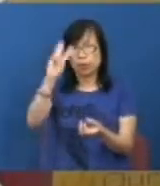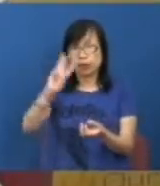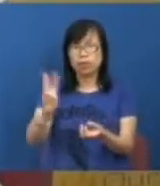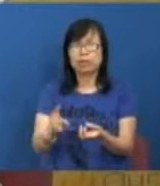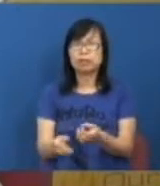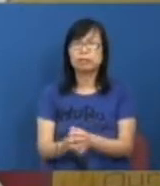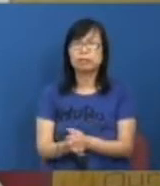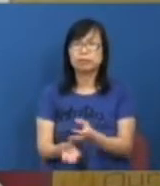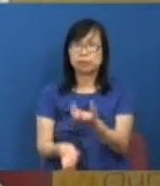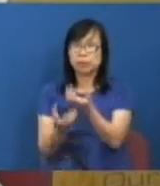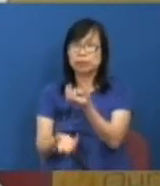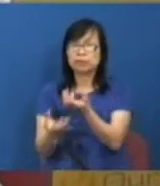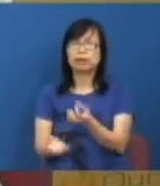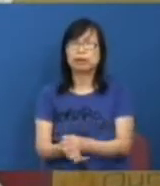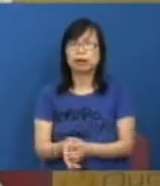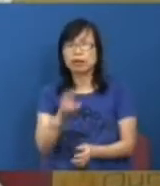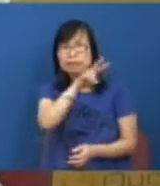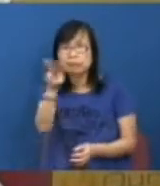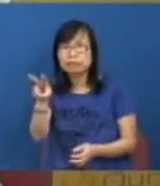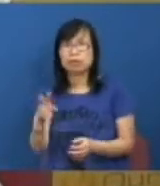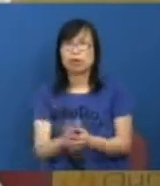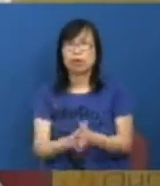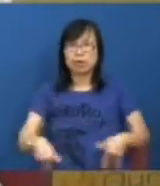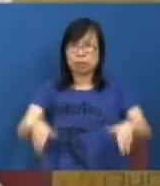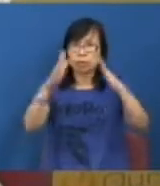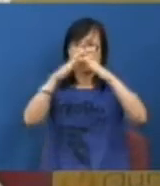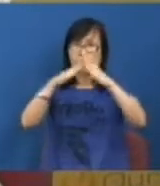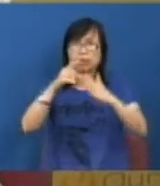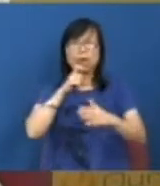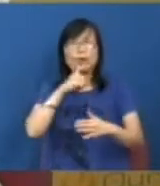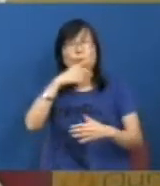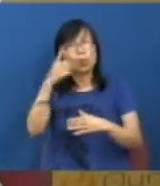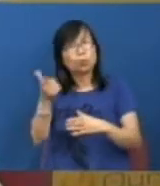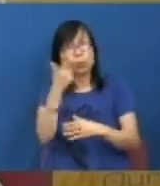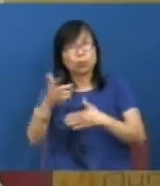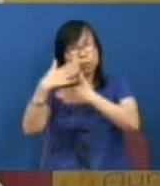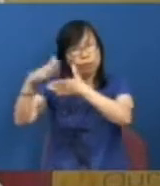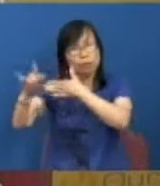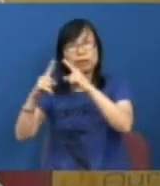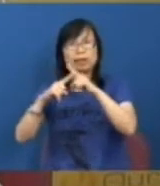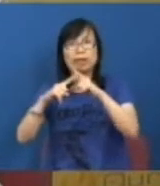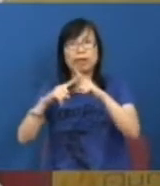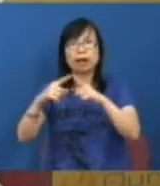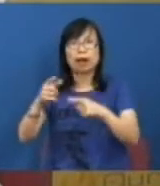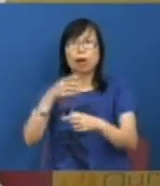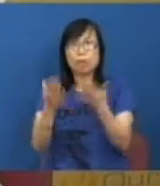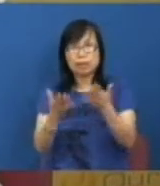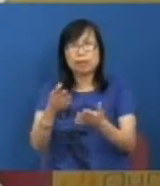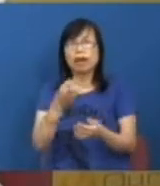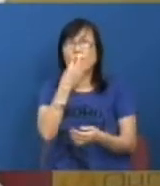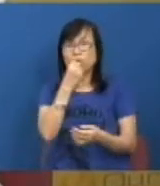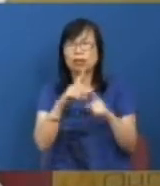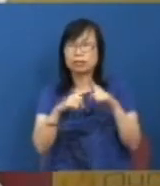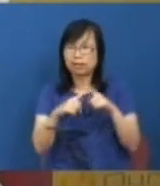貢大啦，咁啊見到好多村屋個頂，其實好多外籍人士啊，以至到即係本土嘅香港人咧，佢